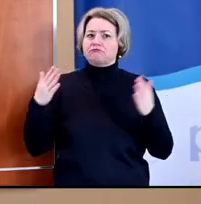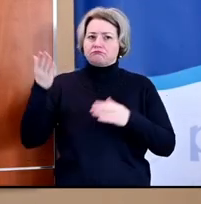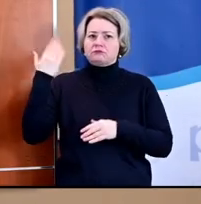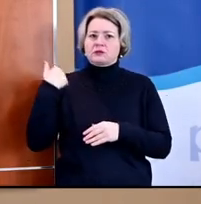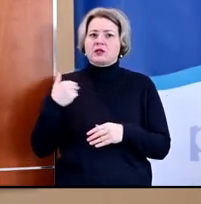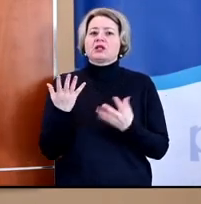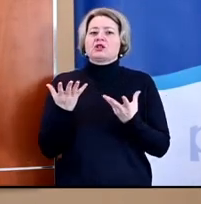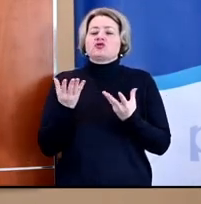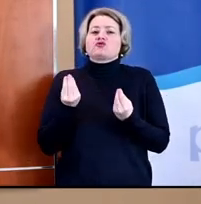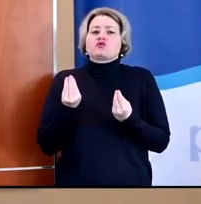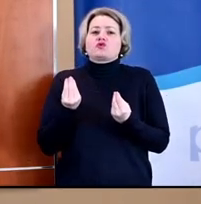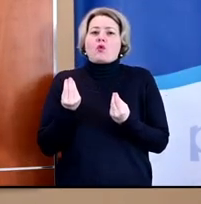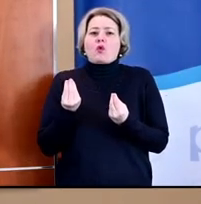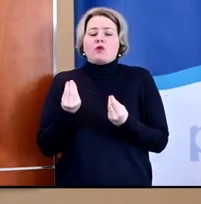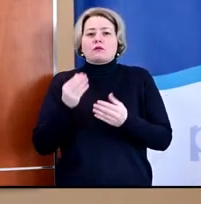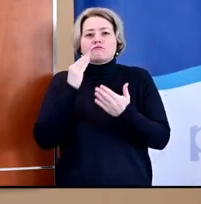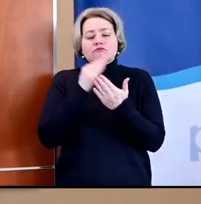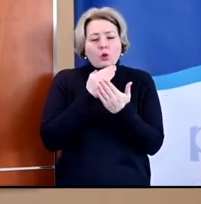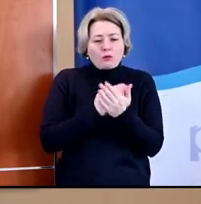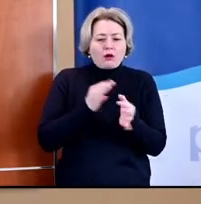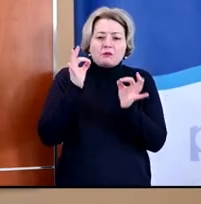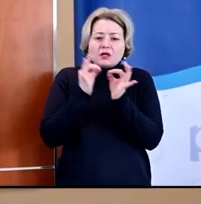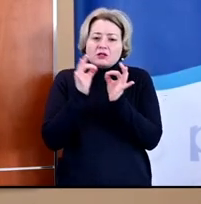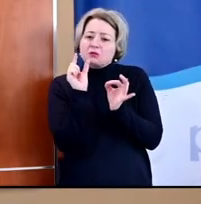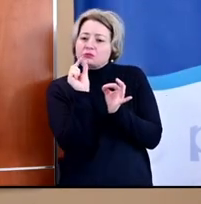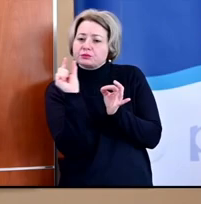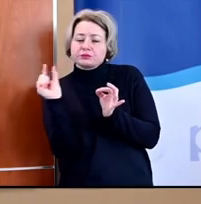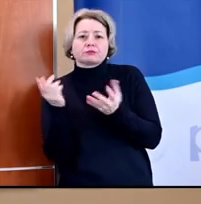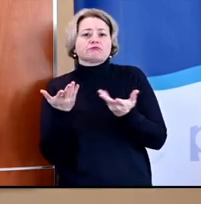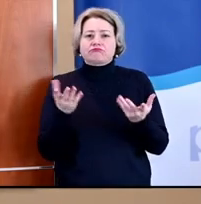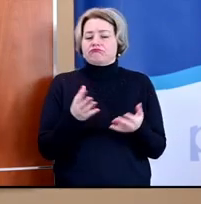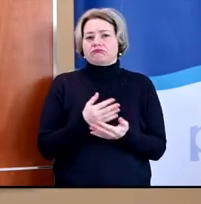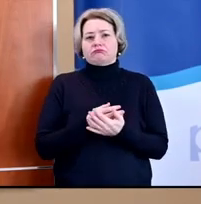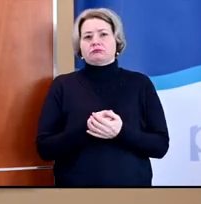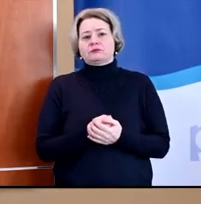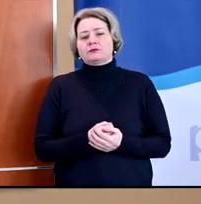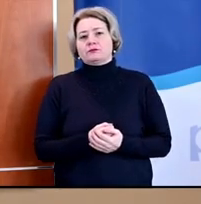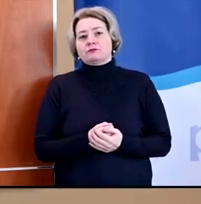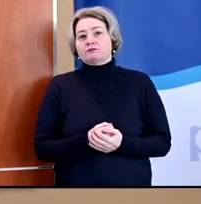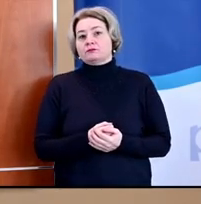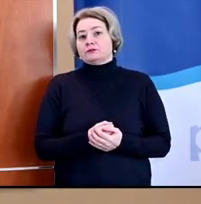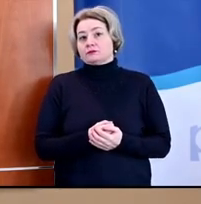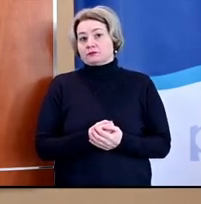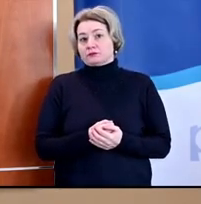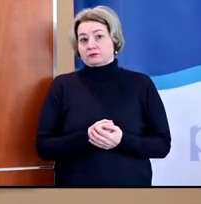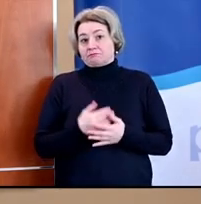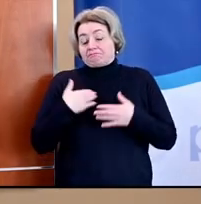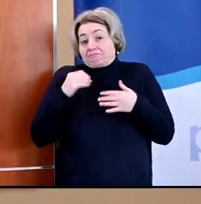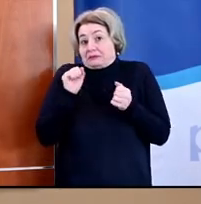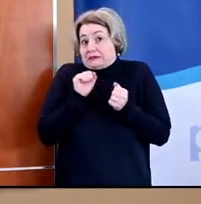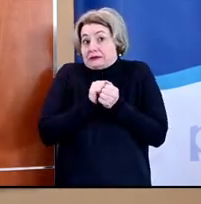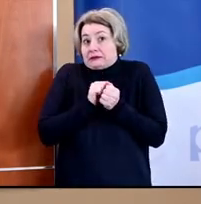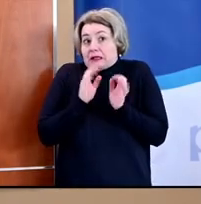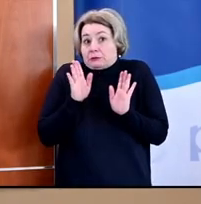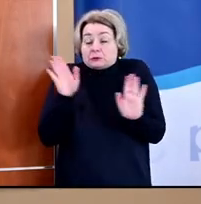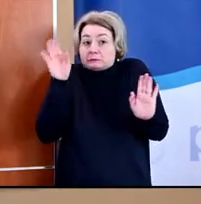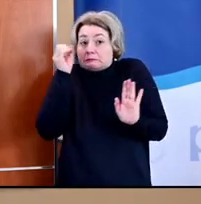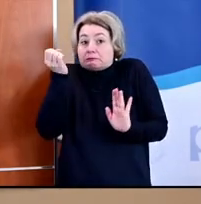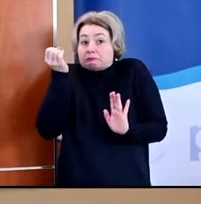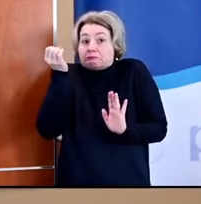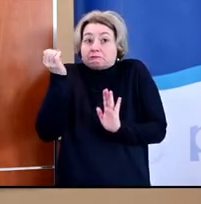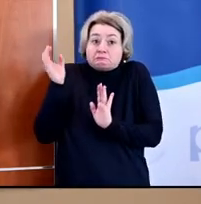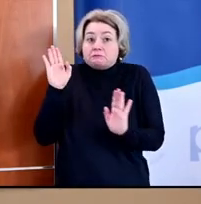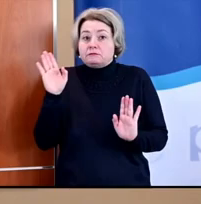sokkal több programunk eseményünk projektünk azért mondom ezeket én nem vagyok a számok embere hogyha ezért is nem nagyon akartam